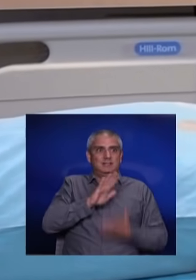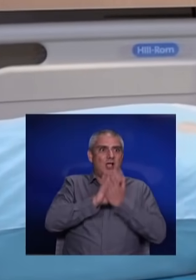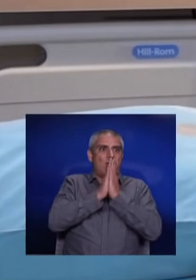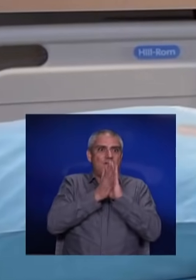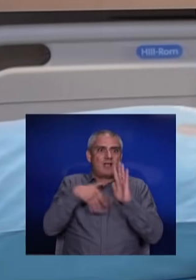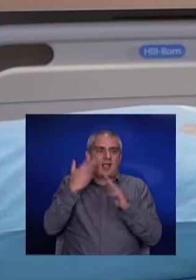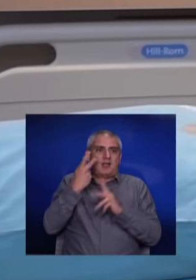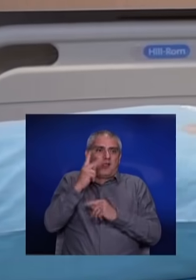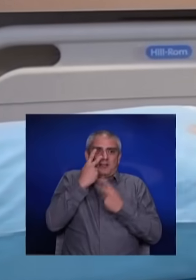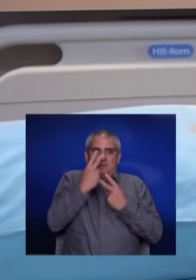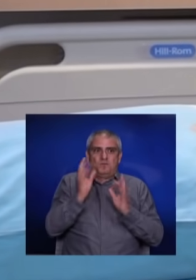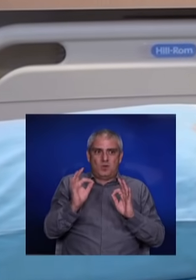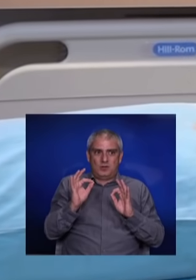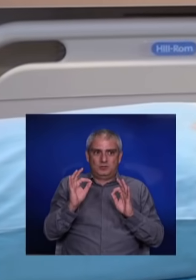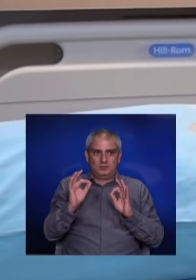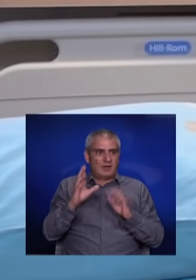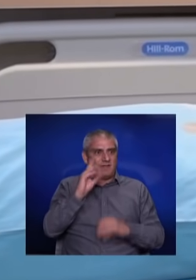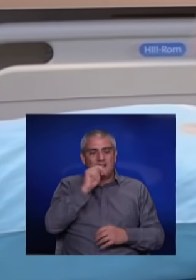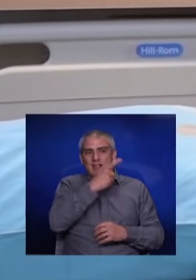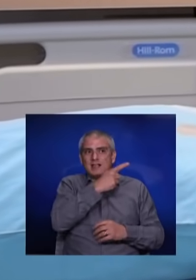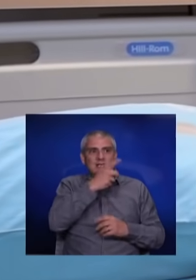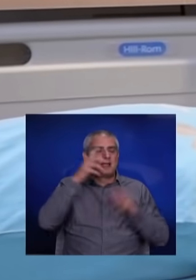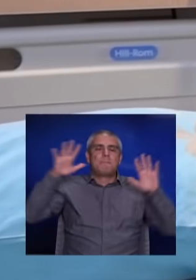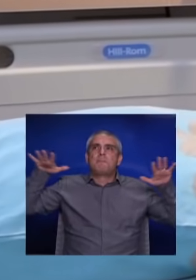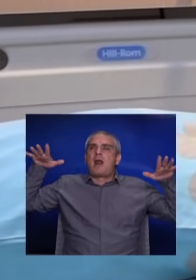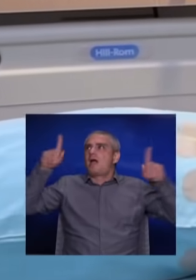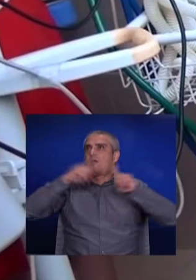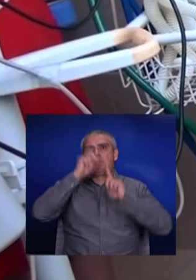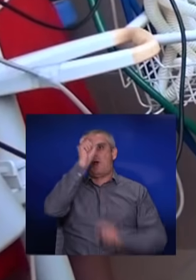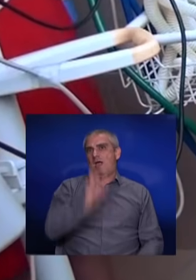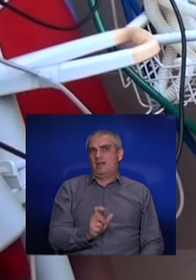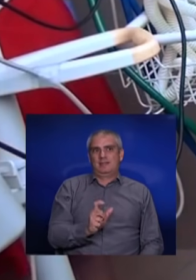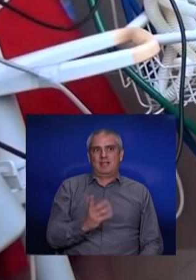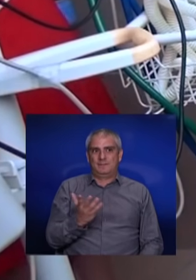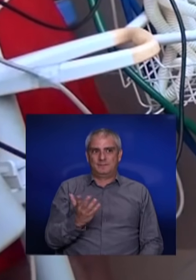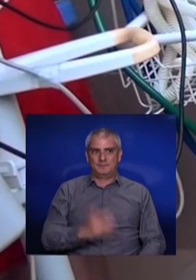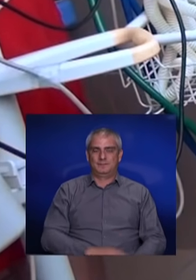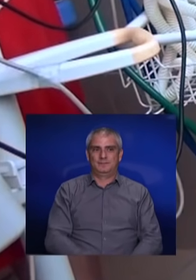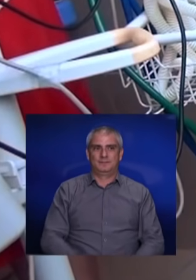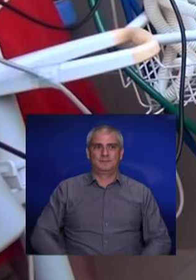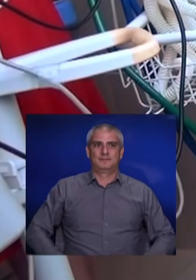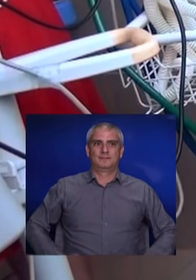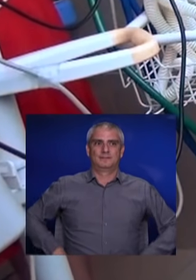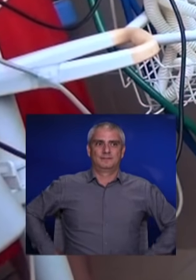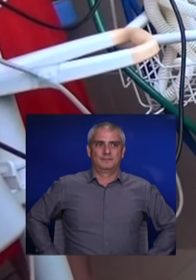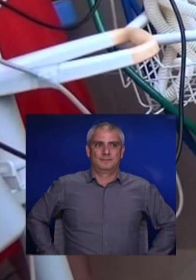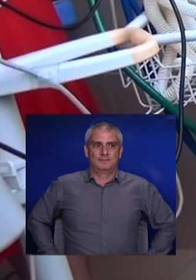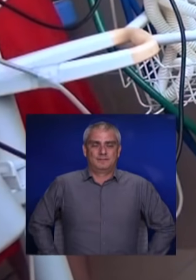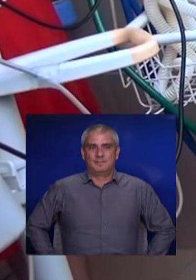יותר מוחשי, אבל כאילו דנה היא מלאך בדמות של אדם. עוד, עוד, עוד.